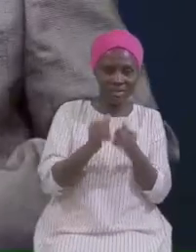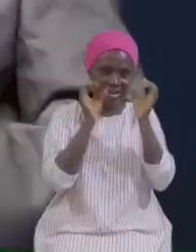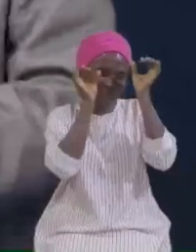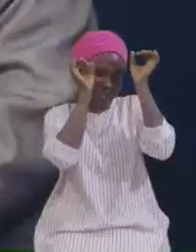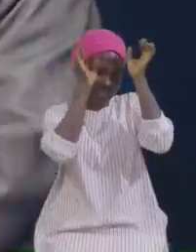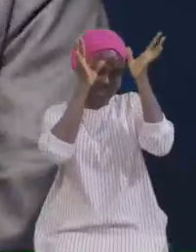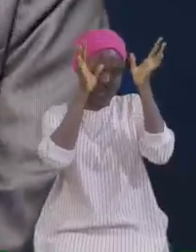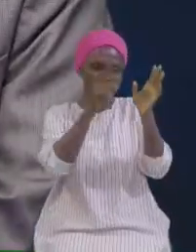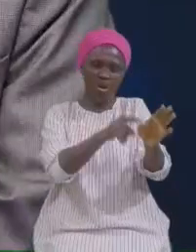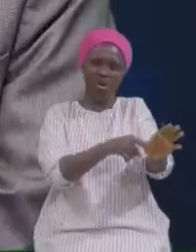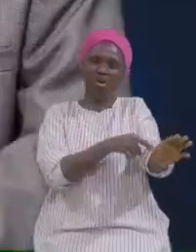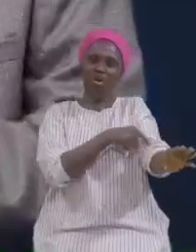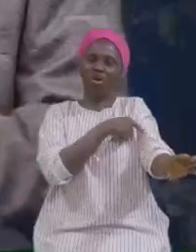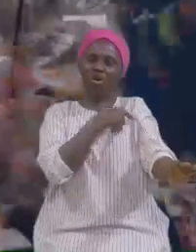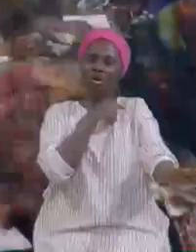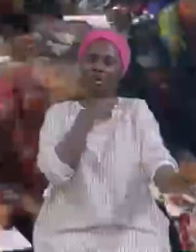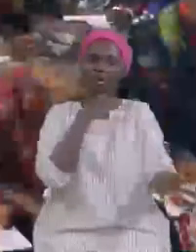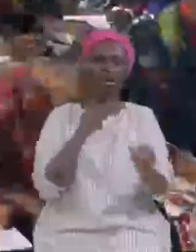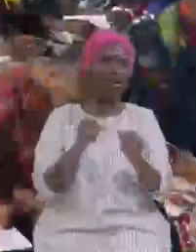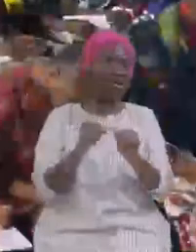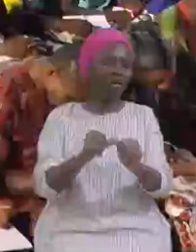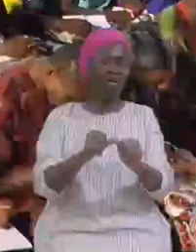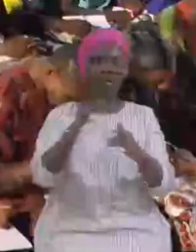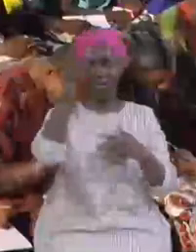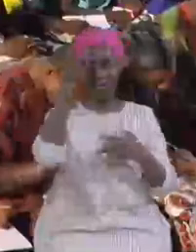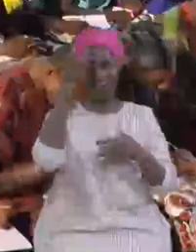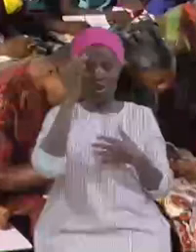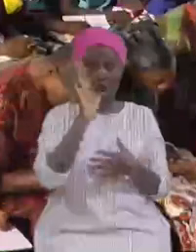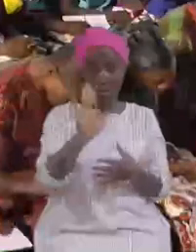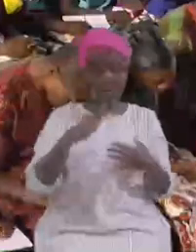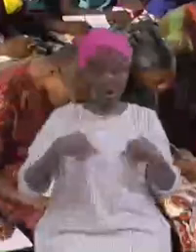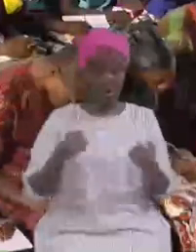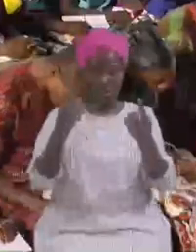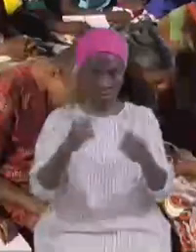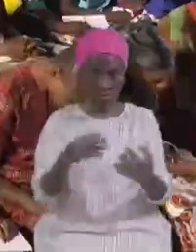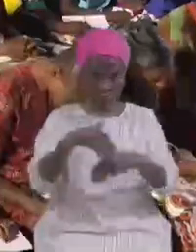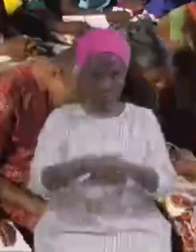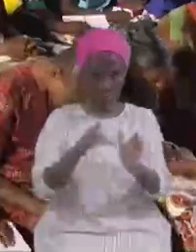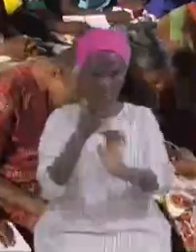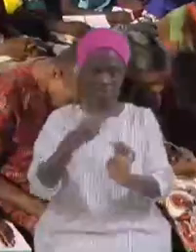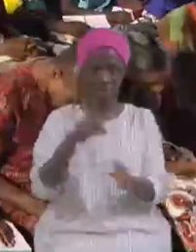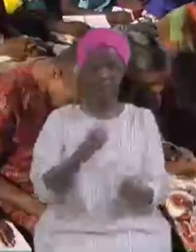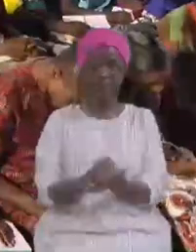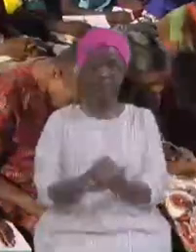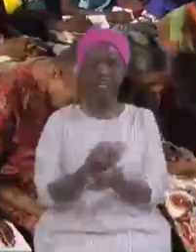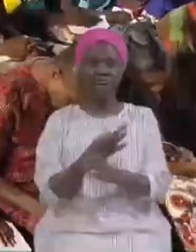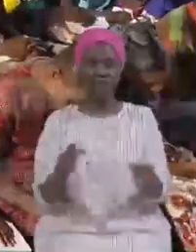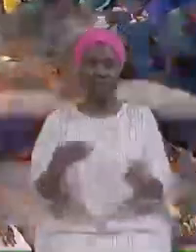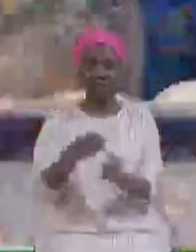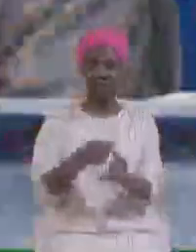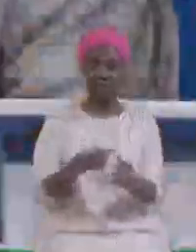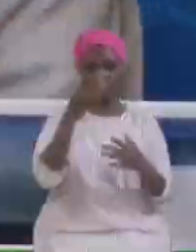longue date, ta guérison est venue ce soir. La libération de la maladie,